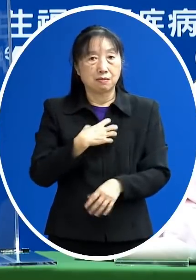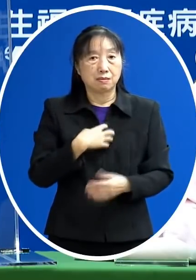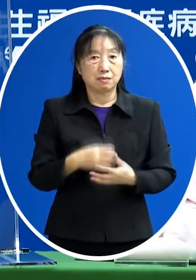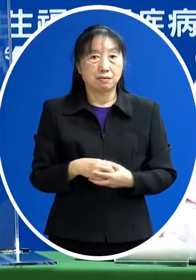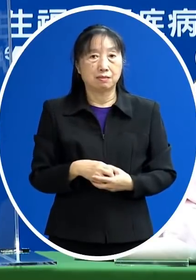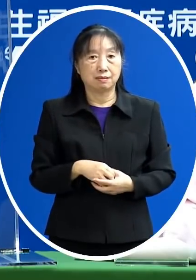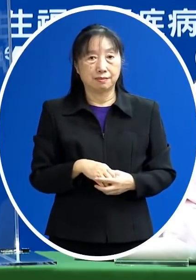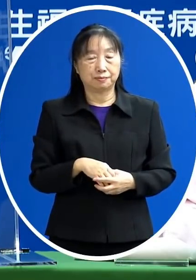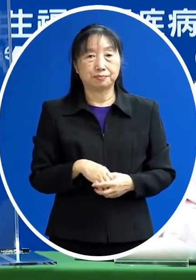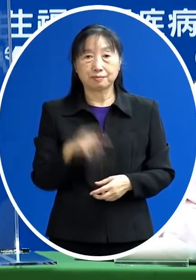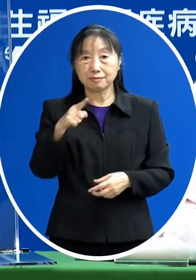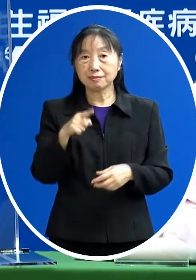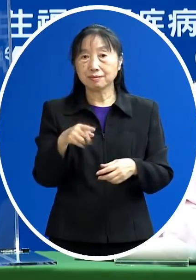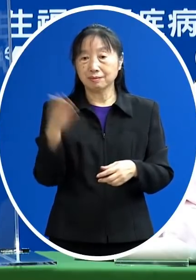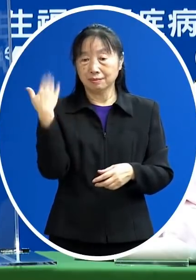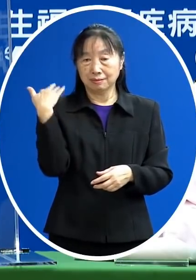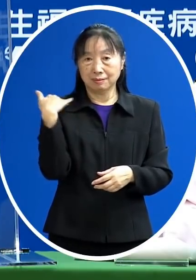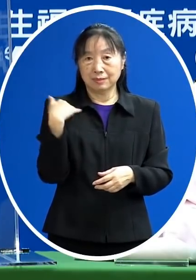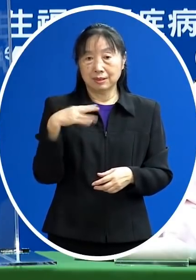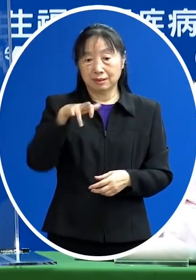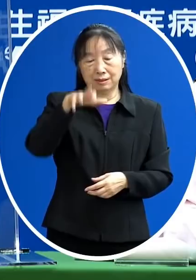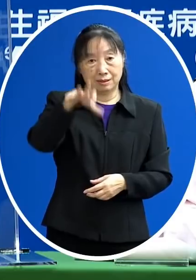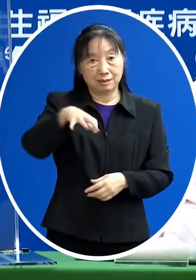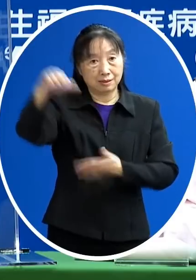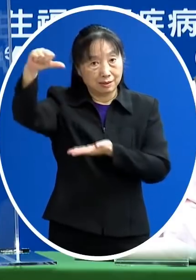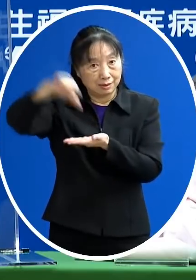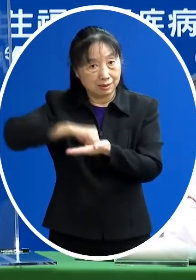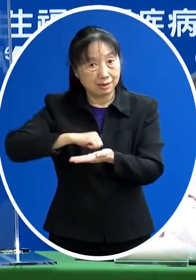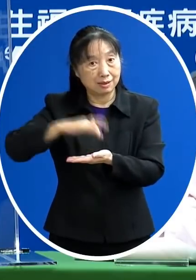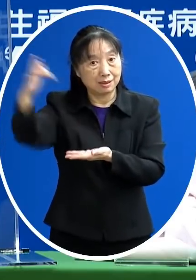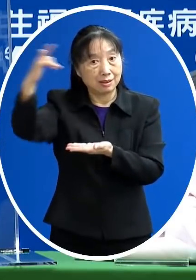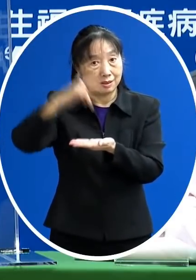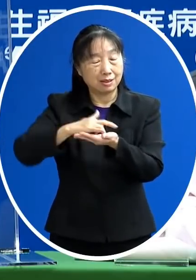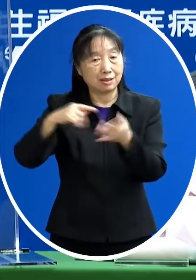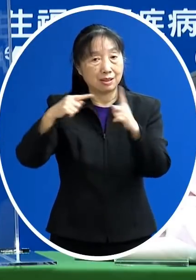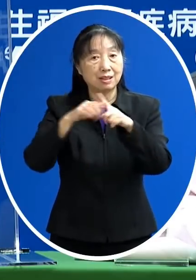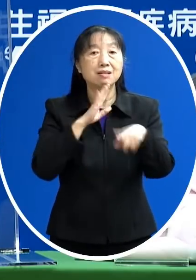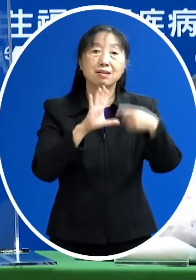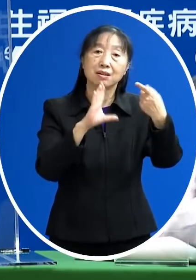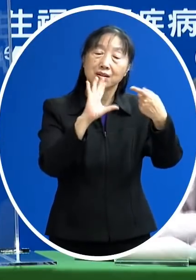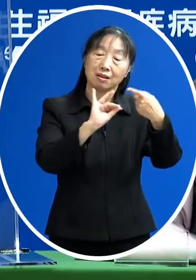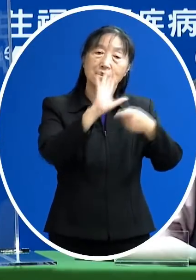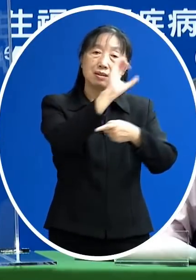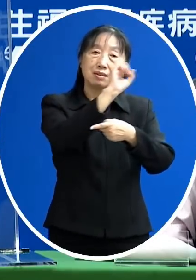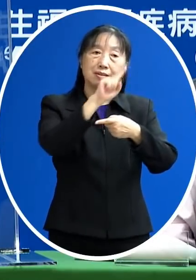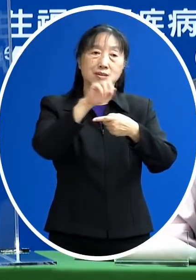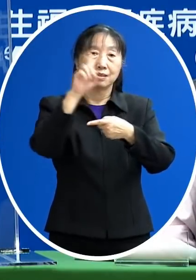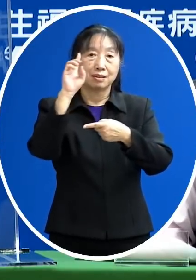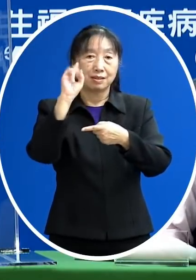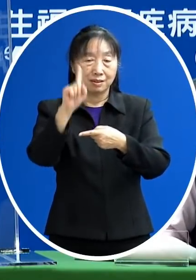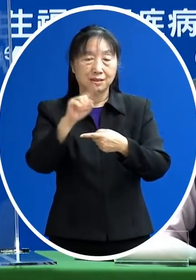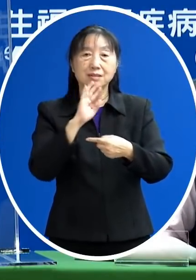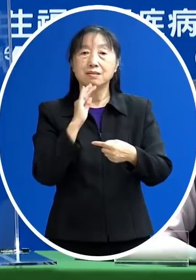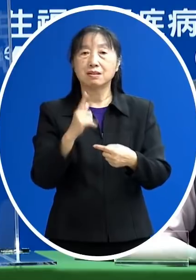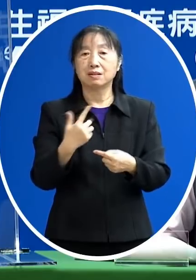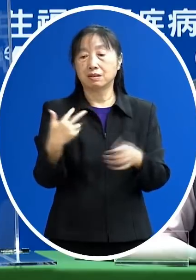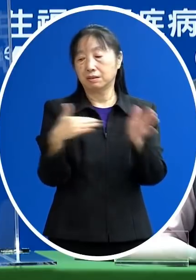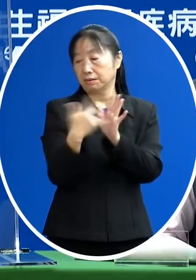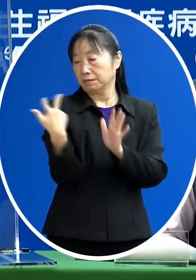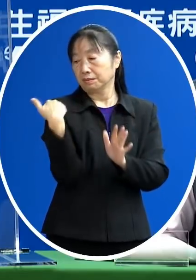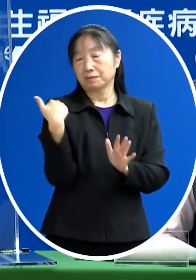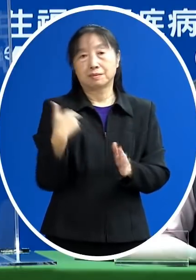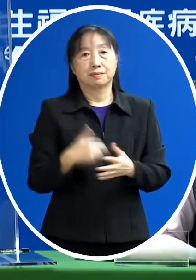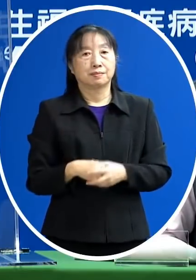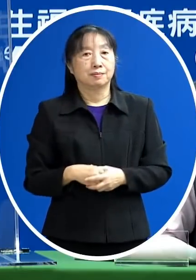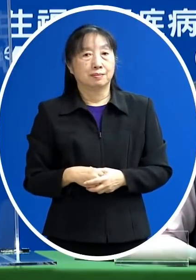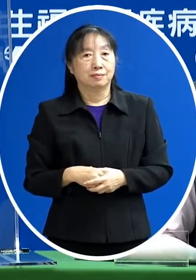们在一开始的时候，我们机场我们入境的染疫率大概0.15%。然后到上个礼拜，我们入